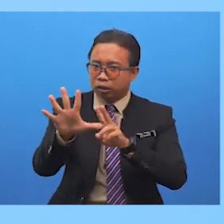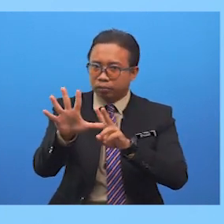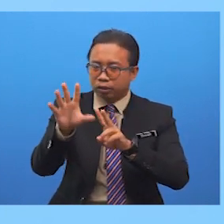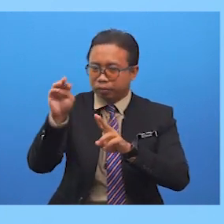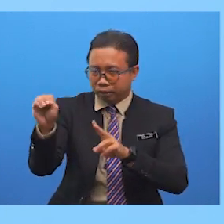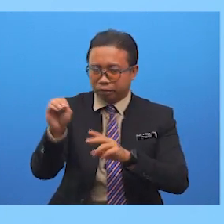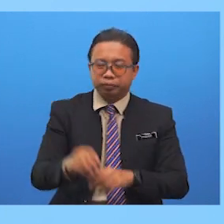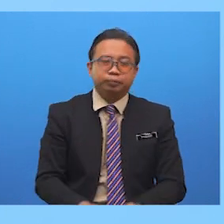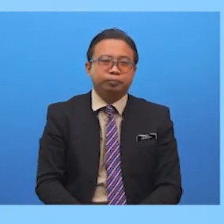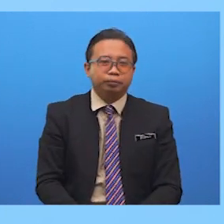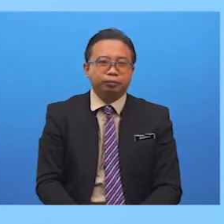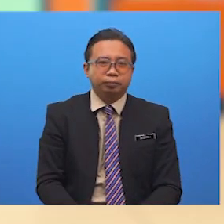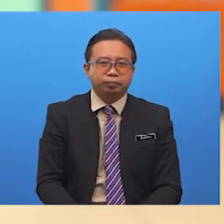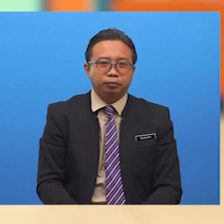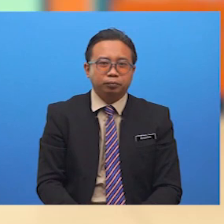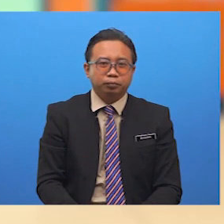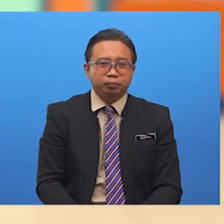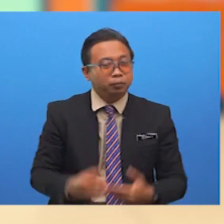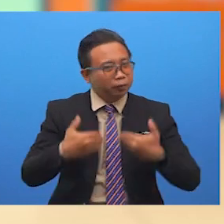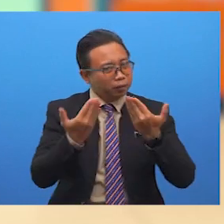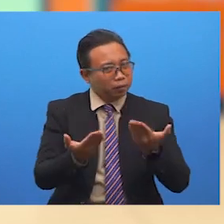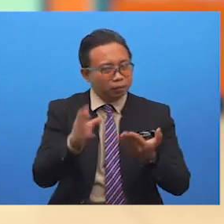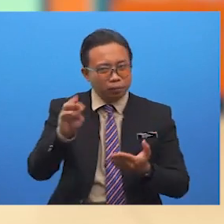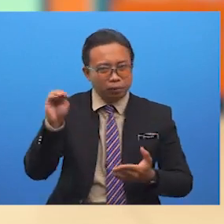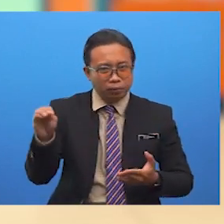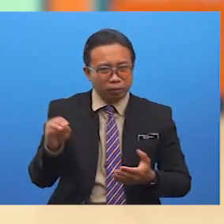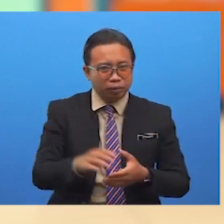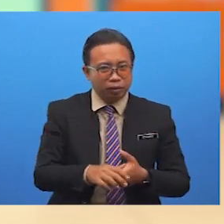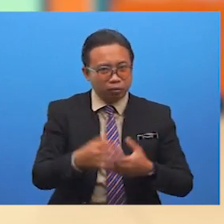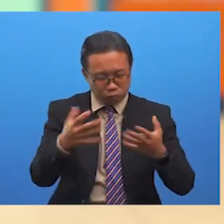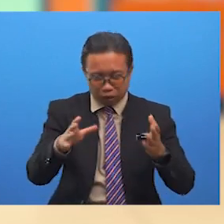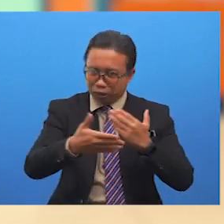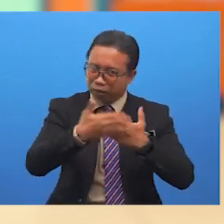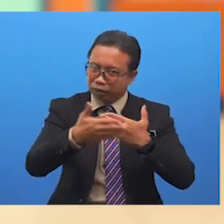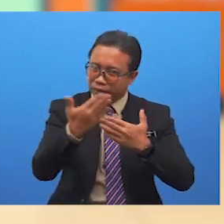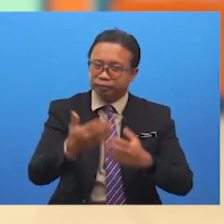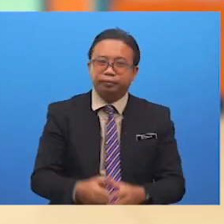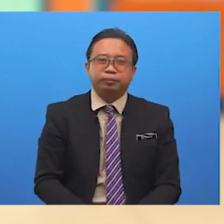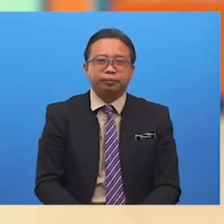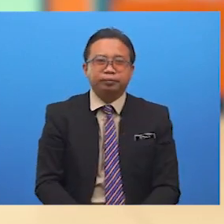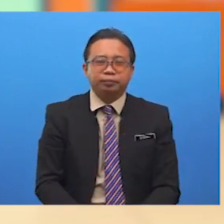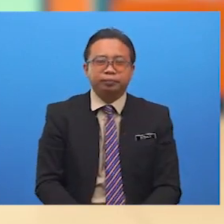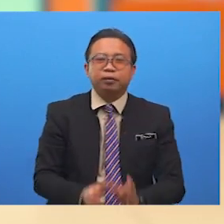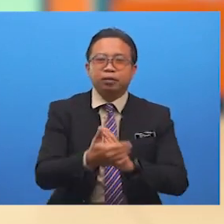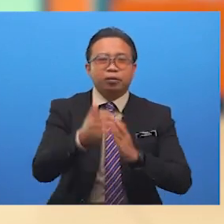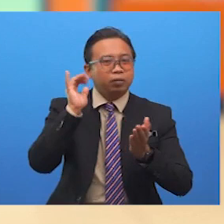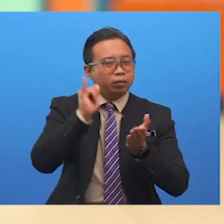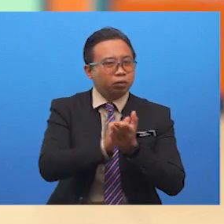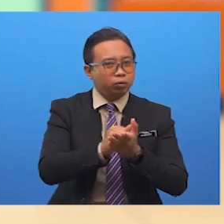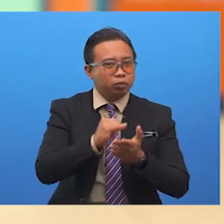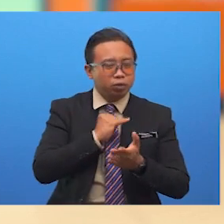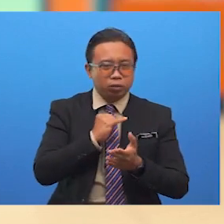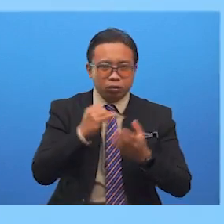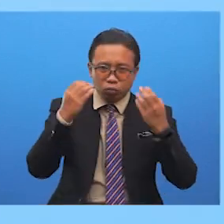225 Mita Ha Bagaimana murid-murid mudah bukan oleh itu